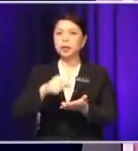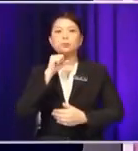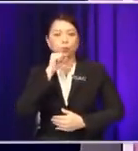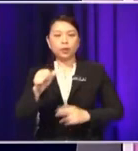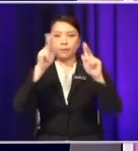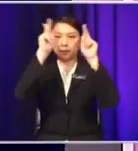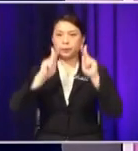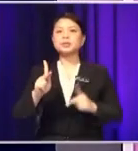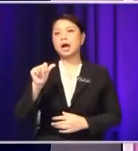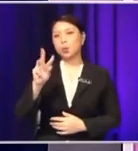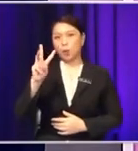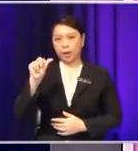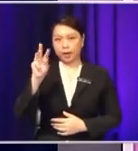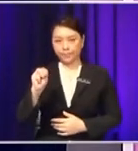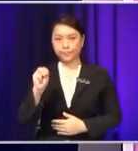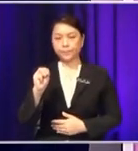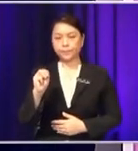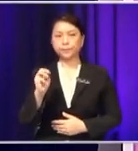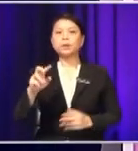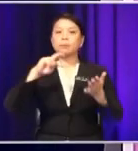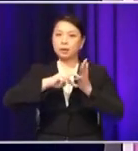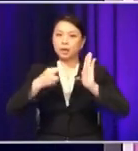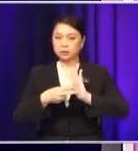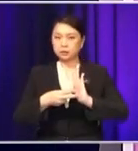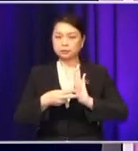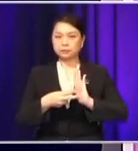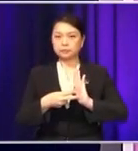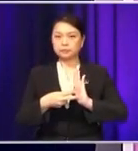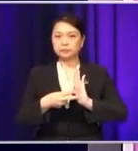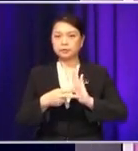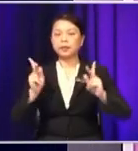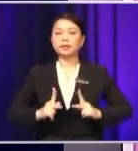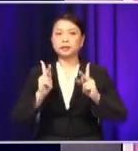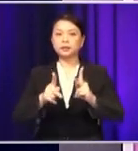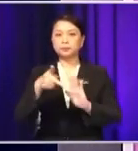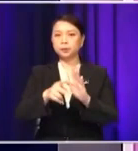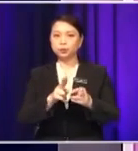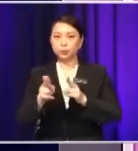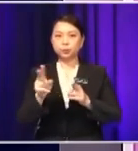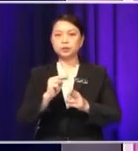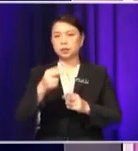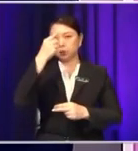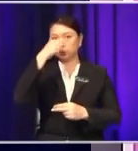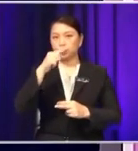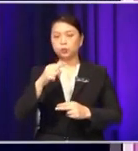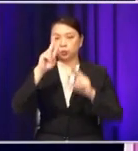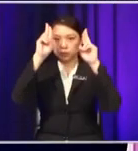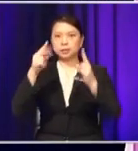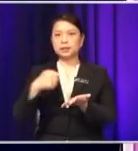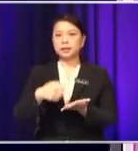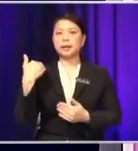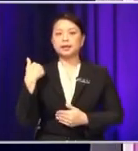awam. Jadi itu dah tagline kita. Bermaksud kaedah pengurusan untuk ujian akhir sesi akademik ini ada lebih